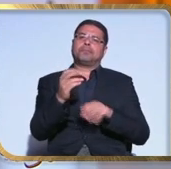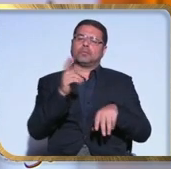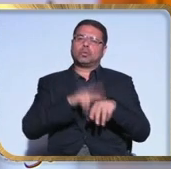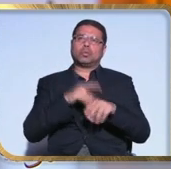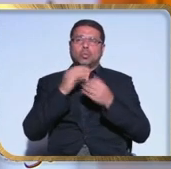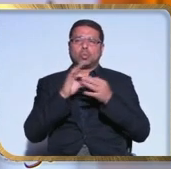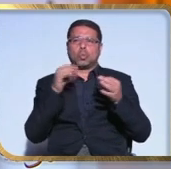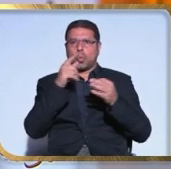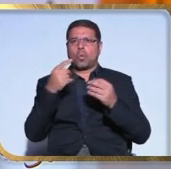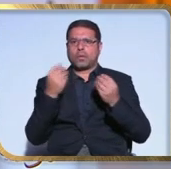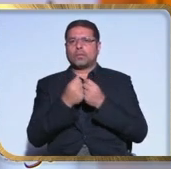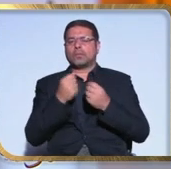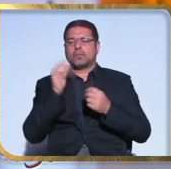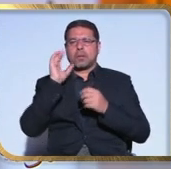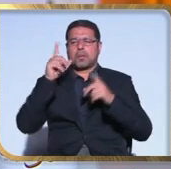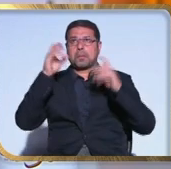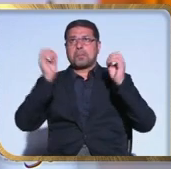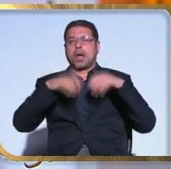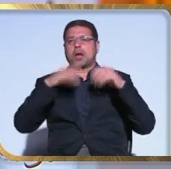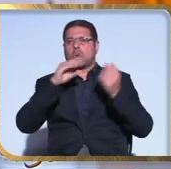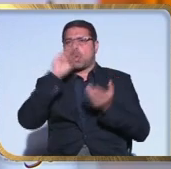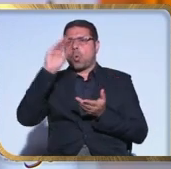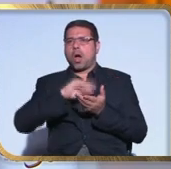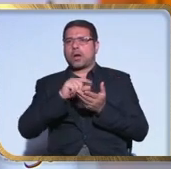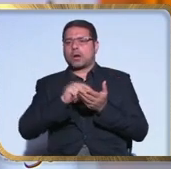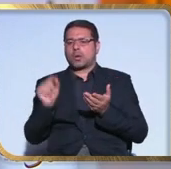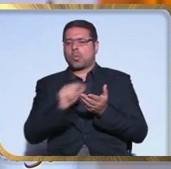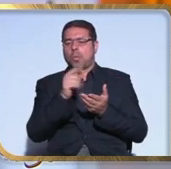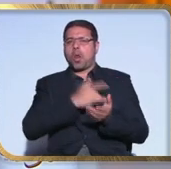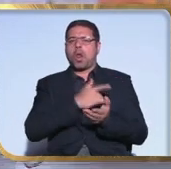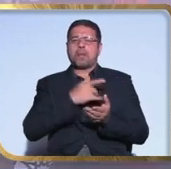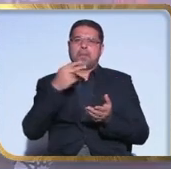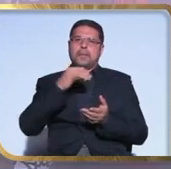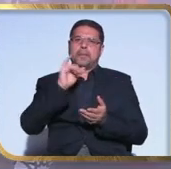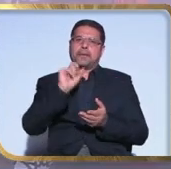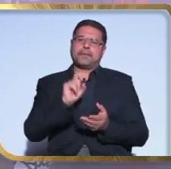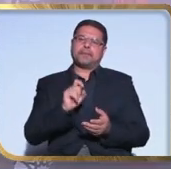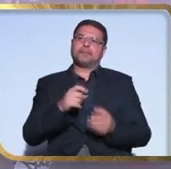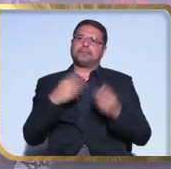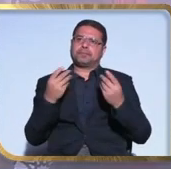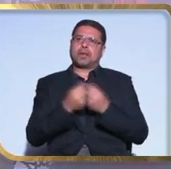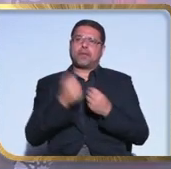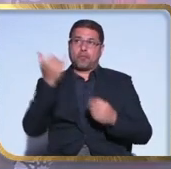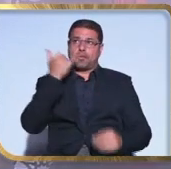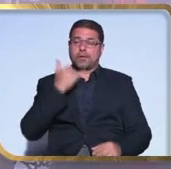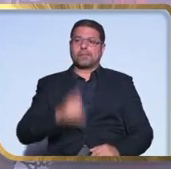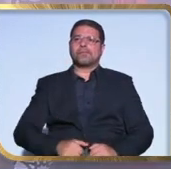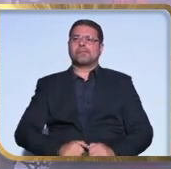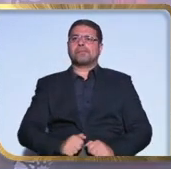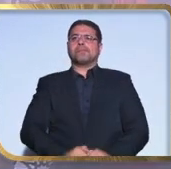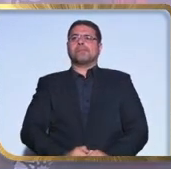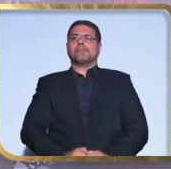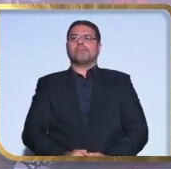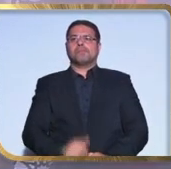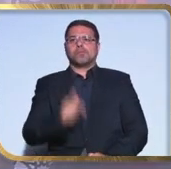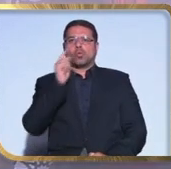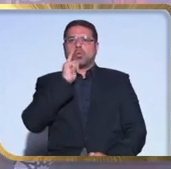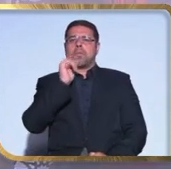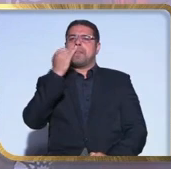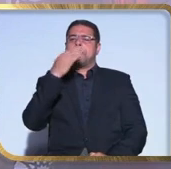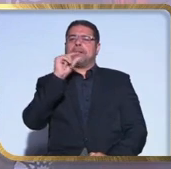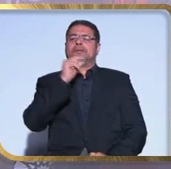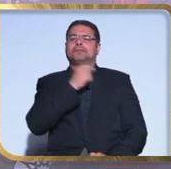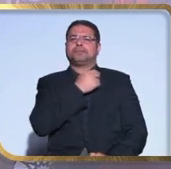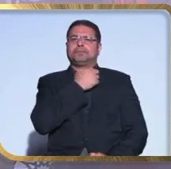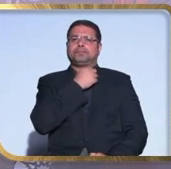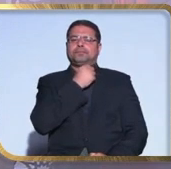بنعرض فقرتنا المباركه فقره كتاب قلوب عامره معانا ست ام